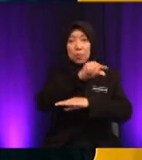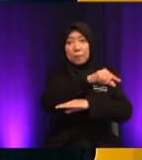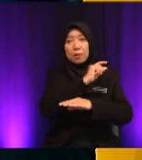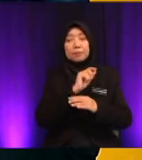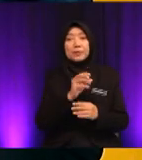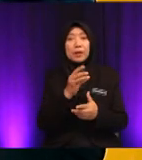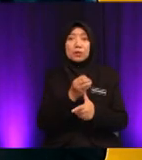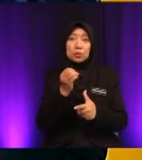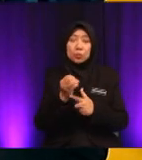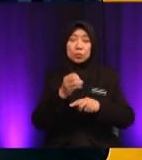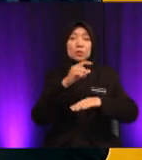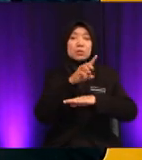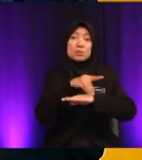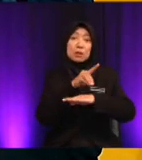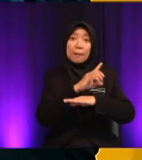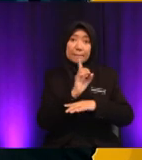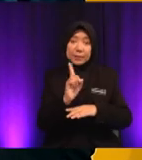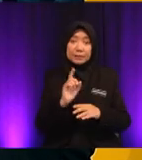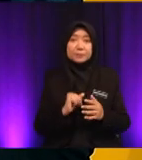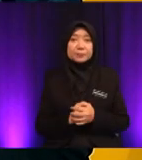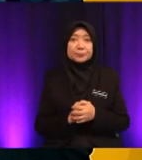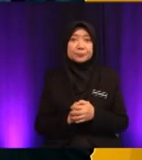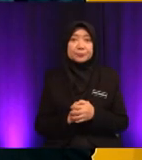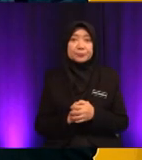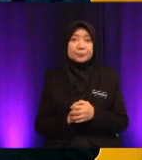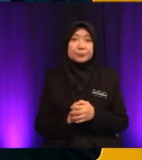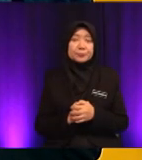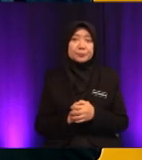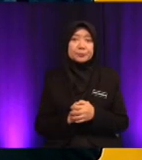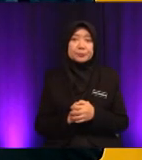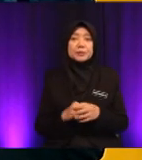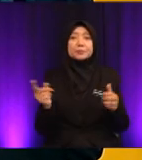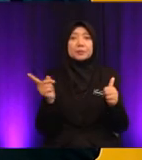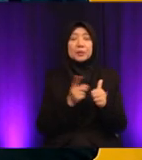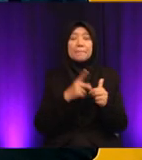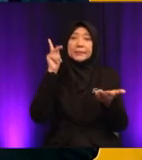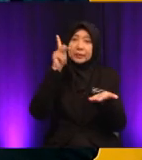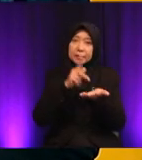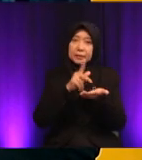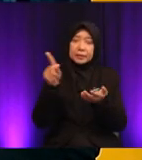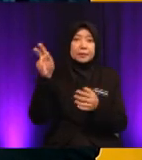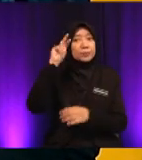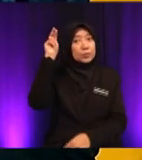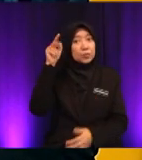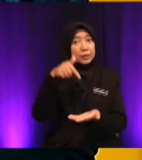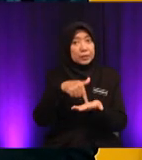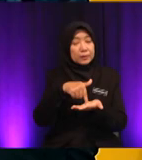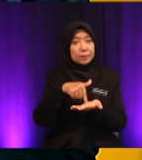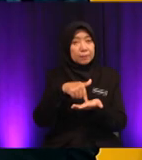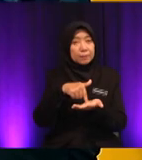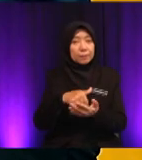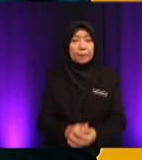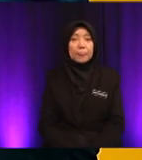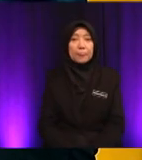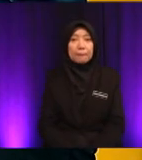Zarah oke yang pertama yang memperkenalkan Teori ini ialah Louis